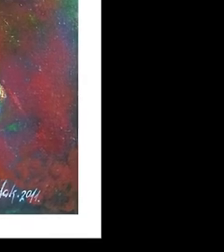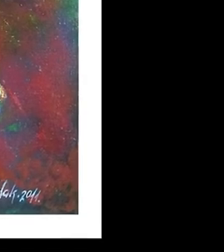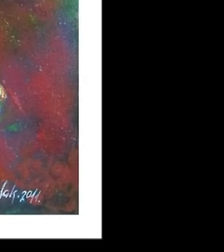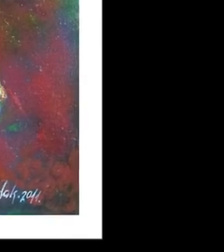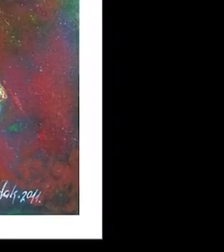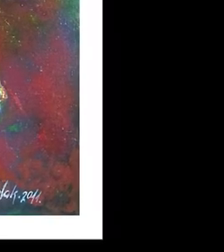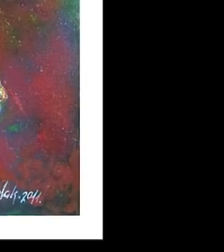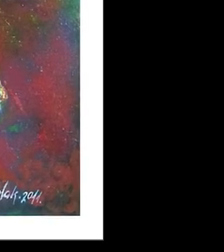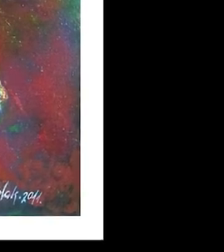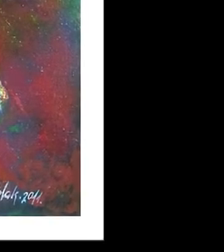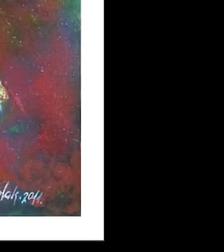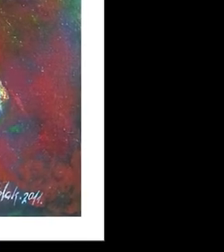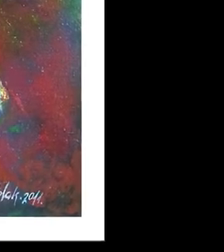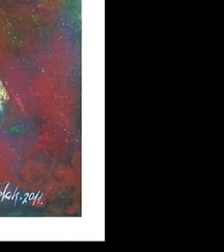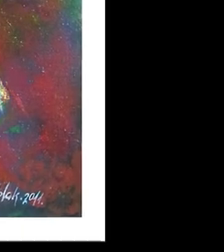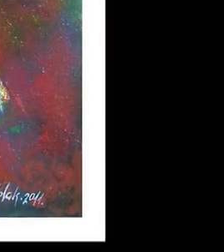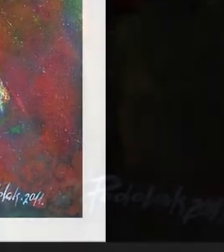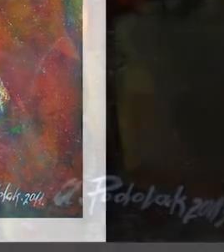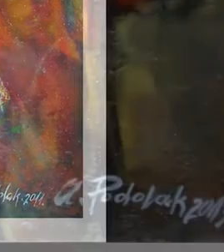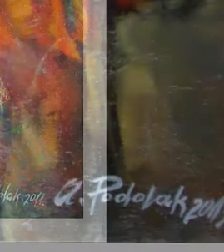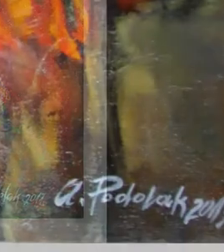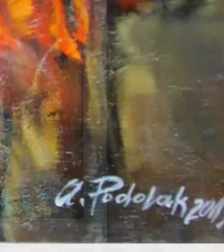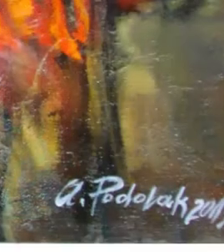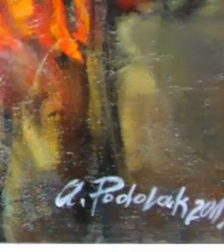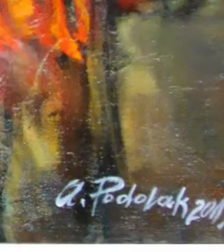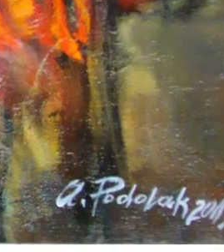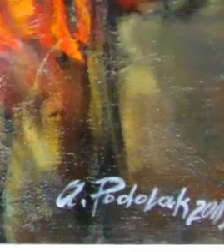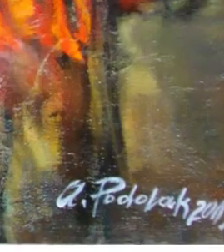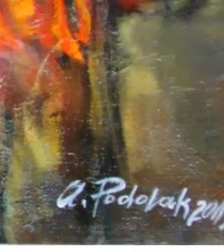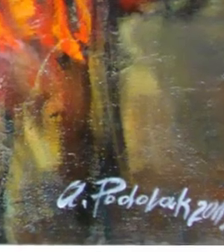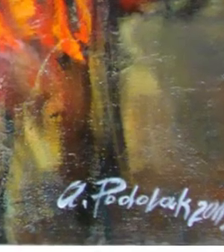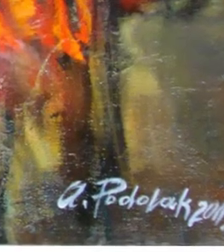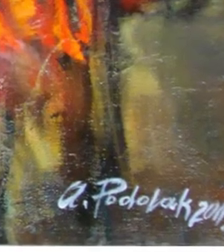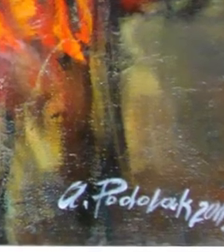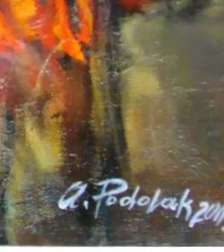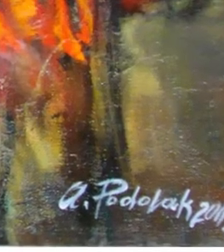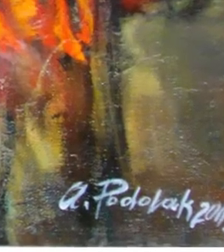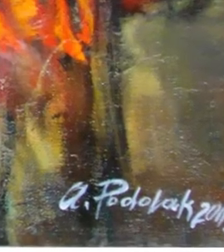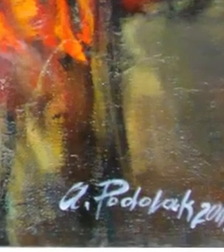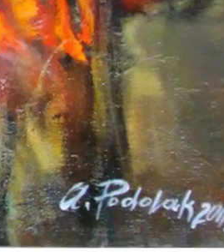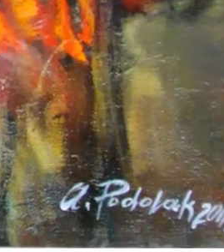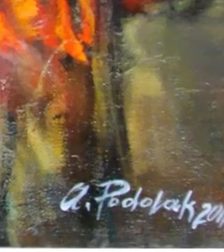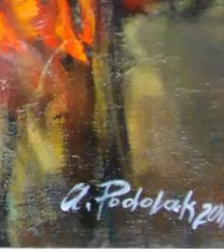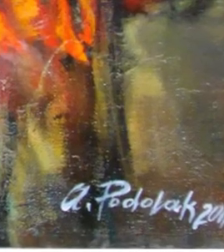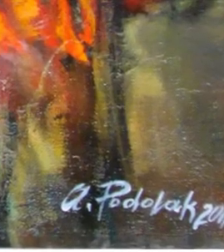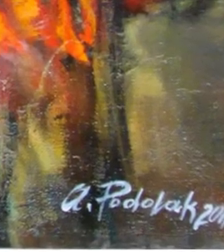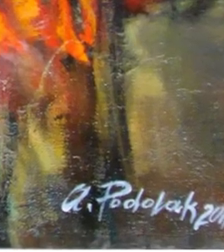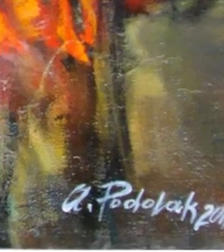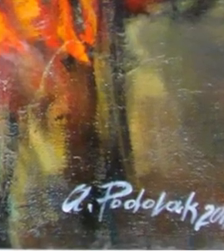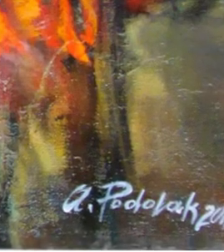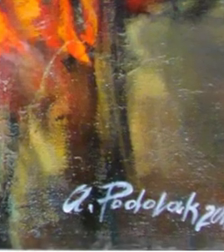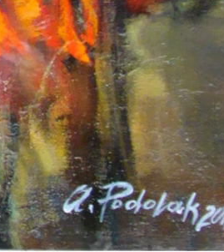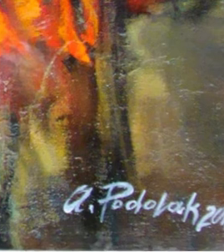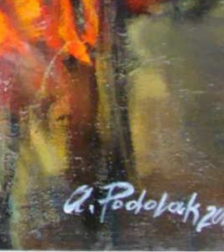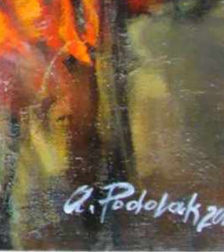aktywność związaną z kwestią poszukiwania sensów i znaczeń. Koniecznie trzeba jednak zauważyć, że strona malarska, formalna sztuki